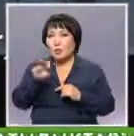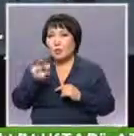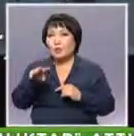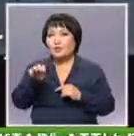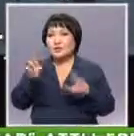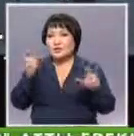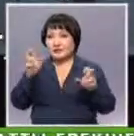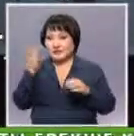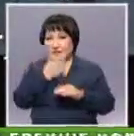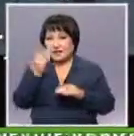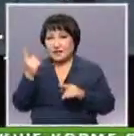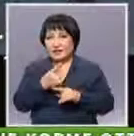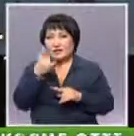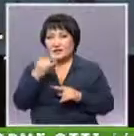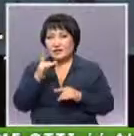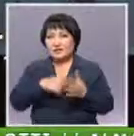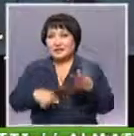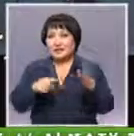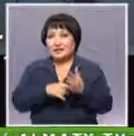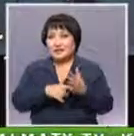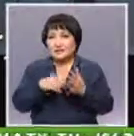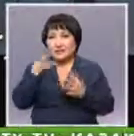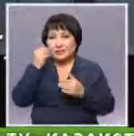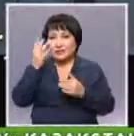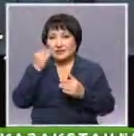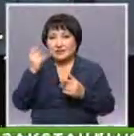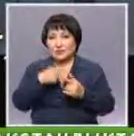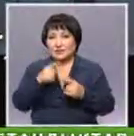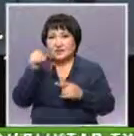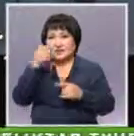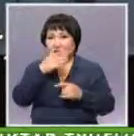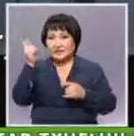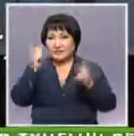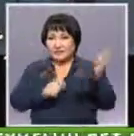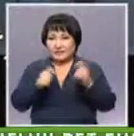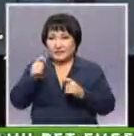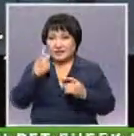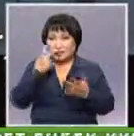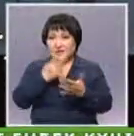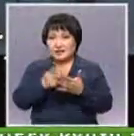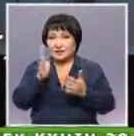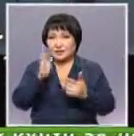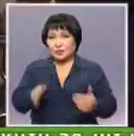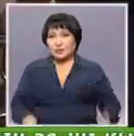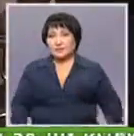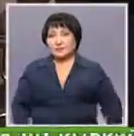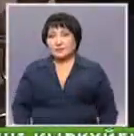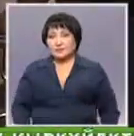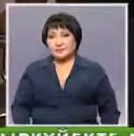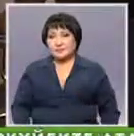алғаш рет алып шаһар Алматыда, яғни осы кинофестивальде көрсетілетін болады.